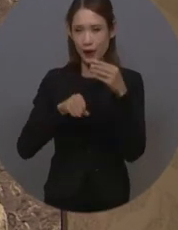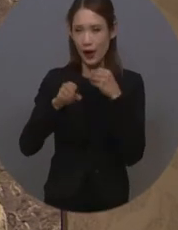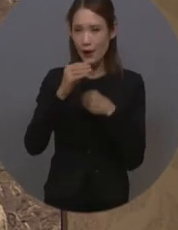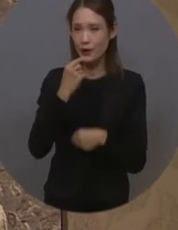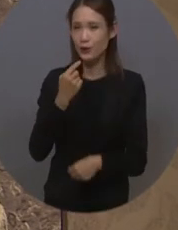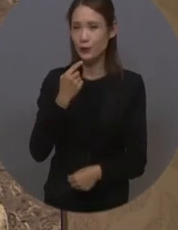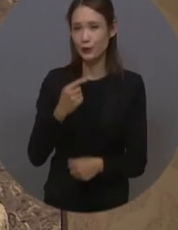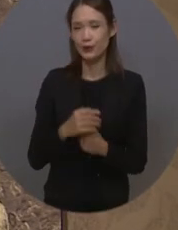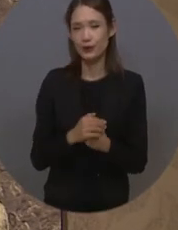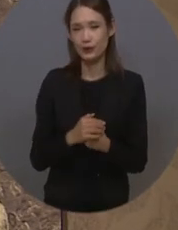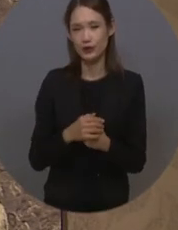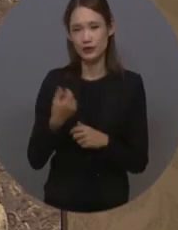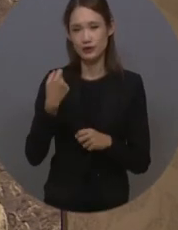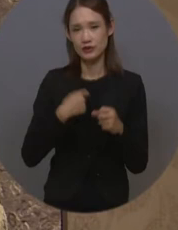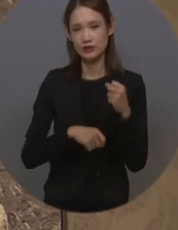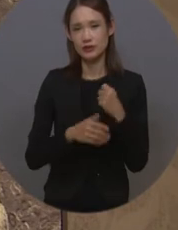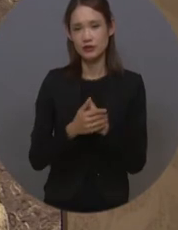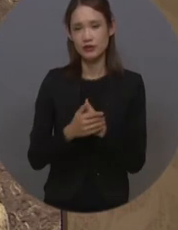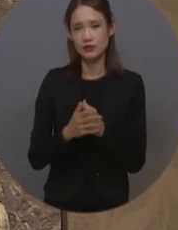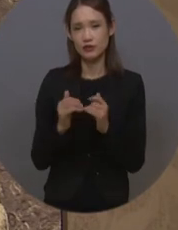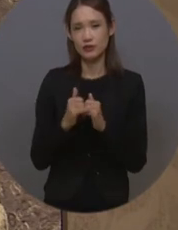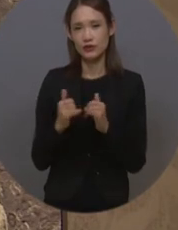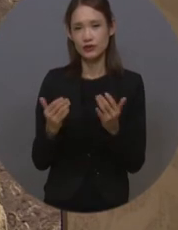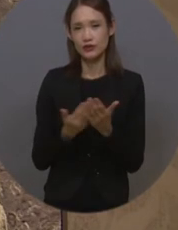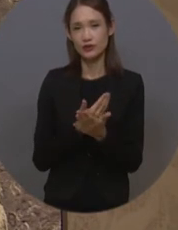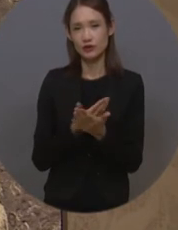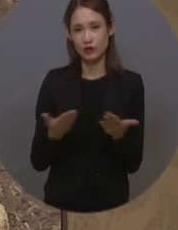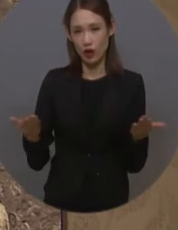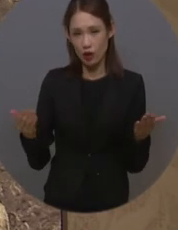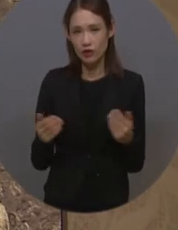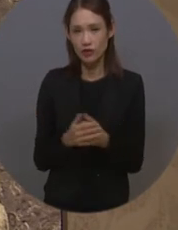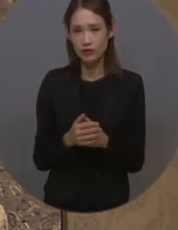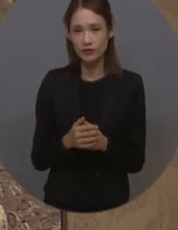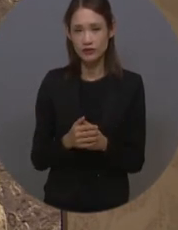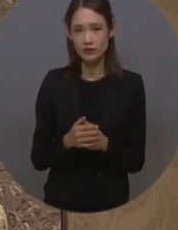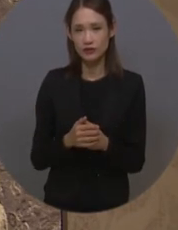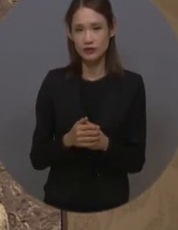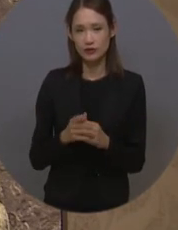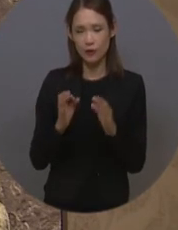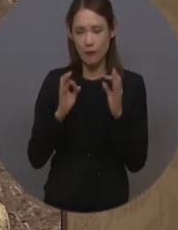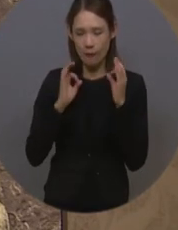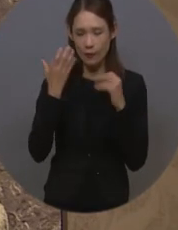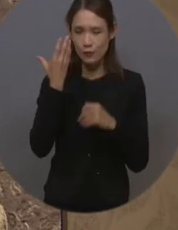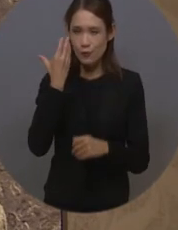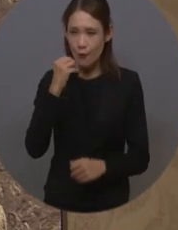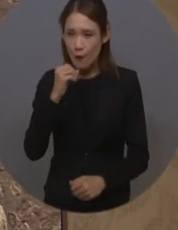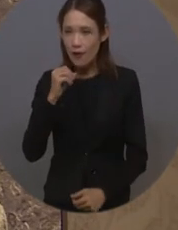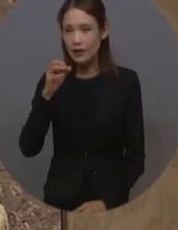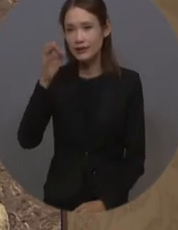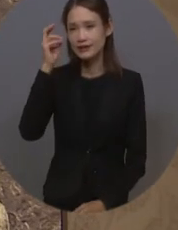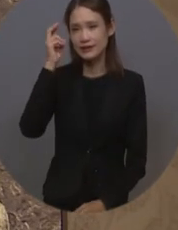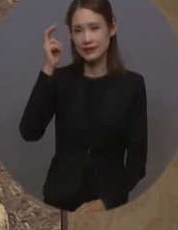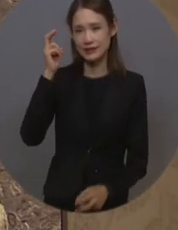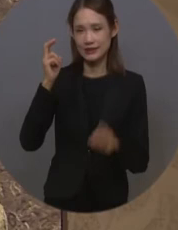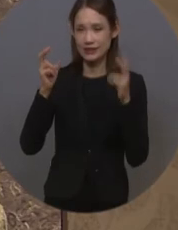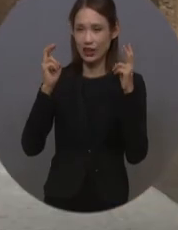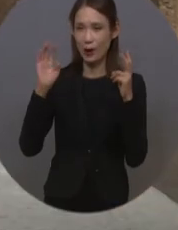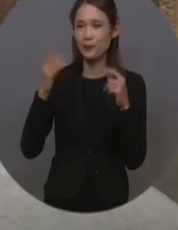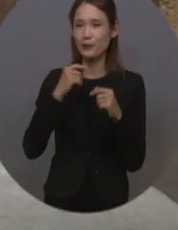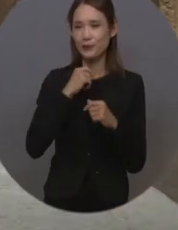계속 만들어서 국민들에게 공급하는 우량한 기업이 돼야 되겠죠. 앞으로 그런 목표가 저희들에게 있답니다.